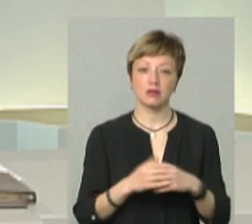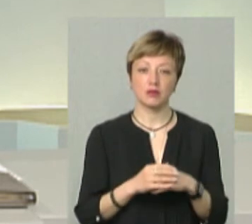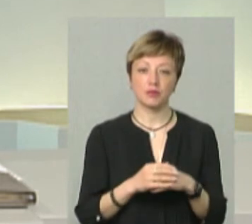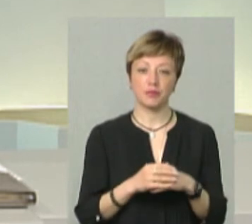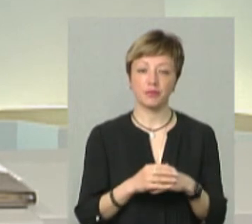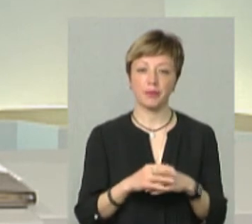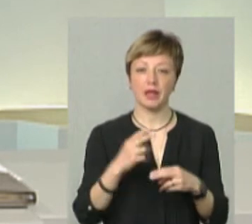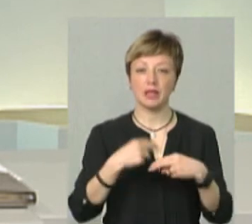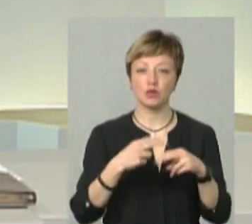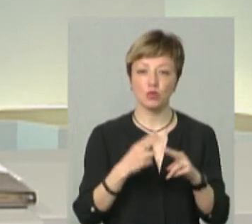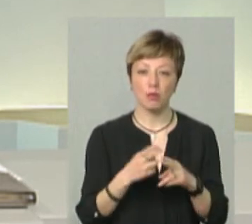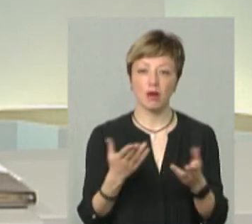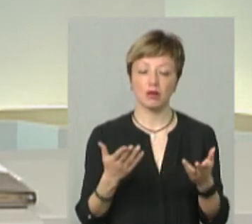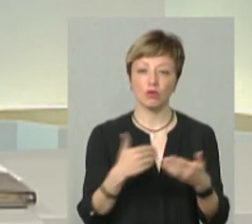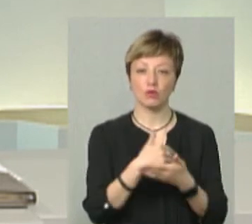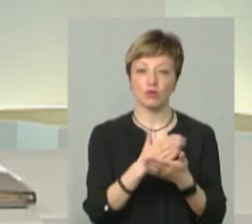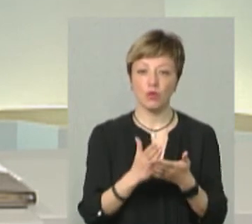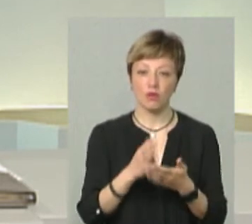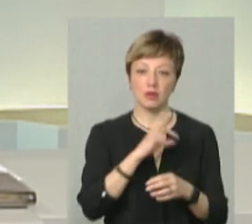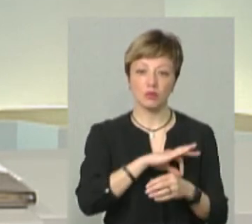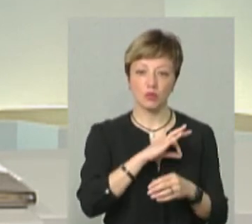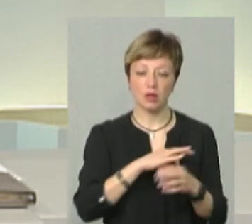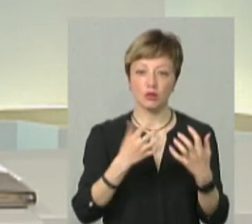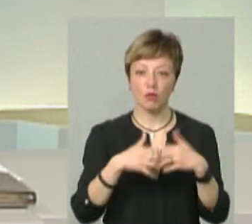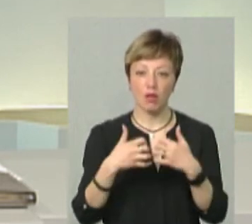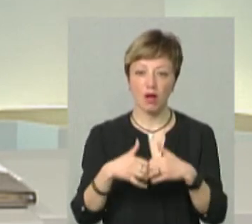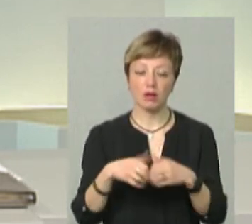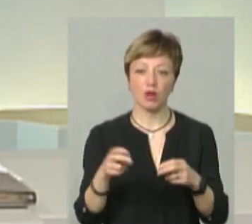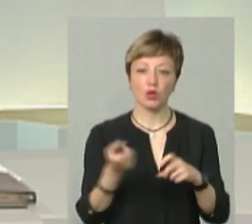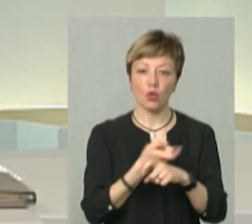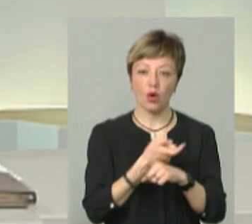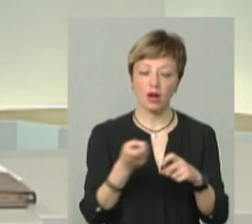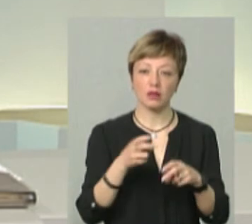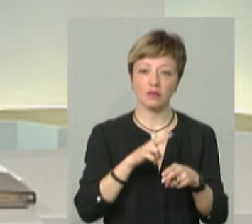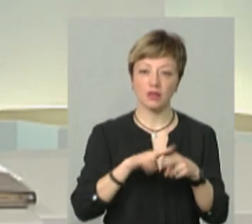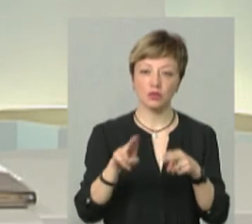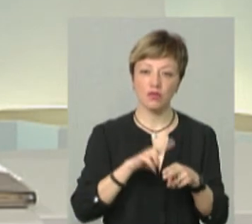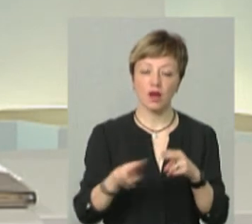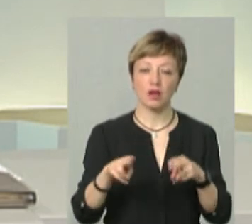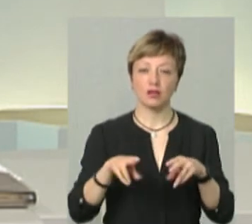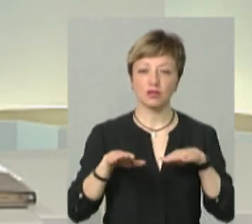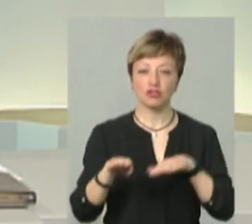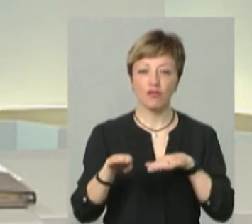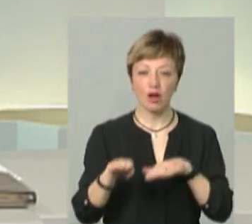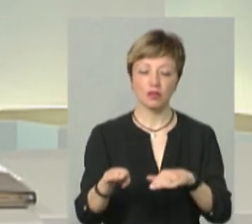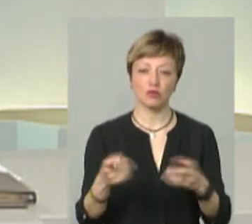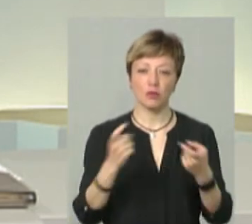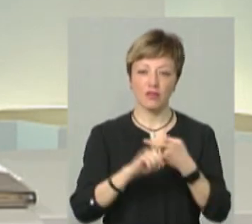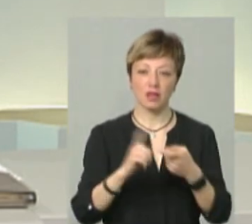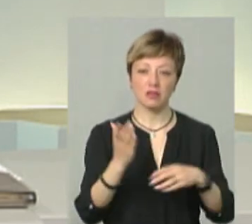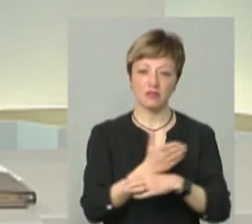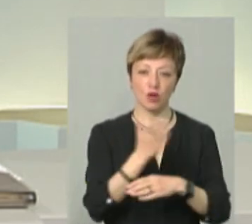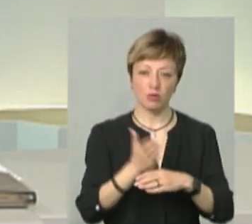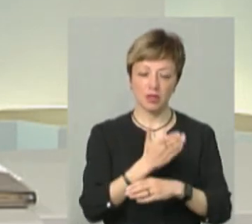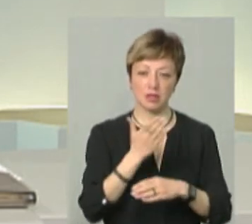кваліфікованих кадрів з інструментом, які або з обслуговування експлуатації обладнання, це токарі, фрезерувальники, швачки, все, що пов'язано з